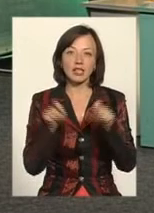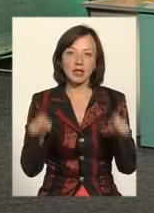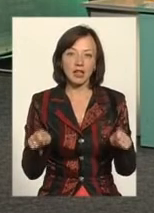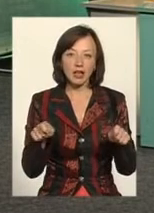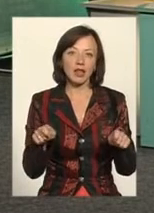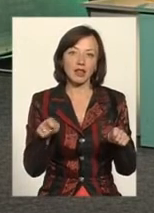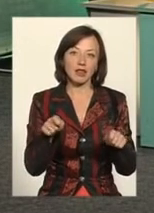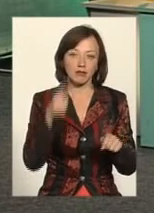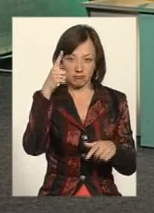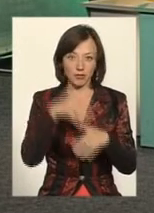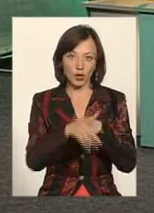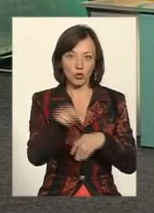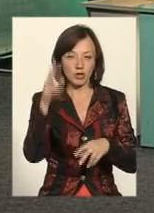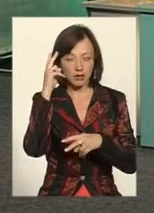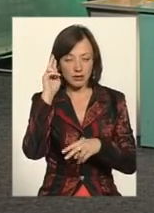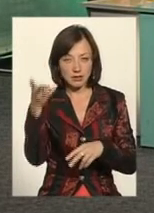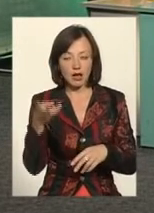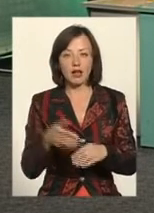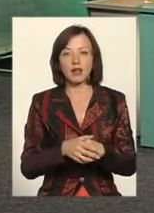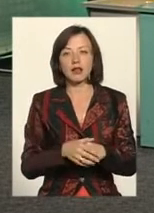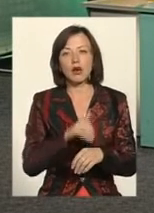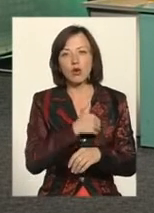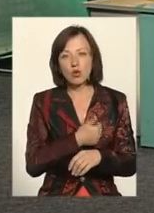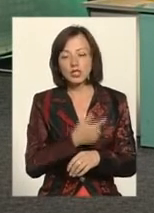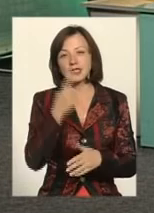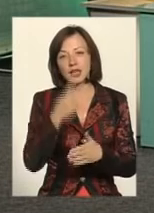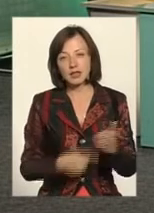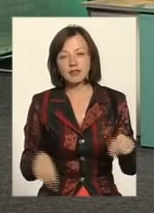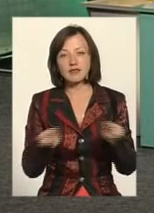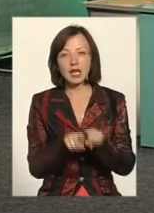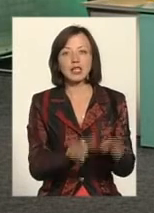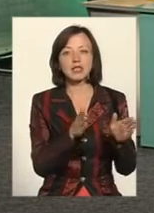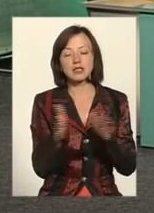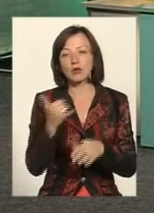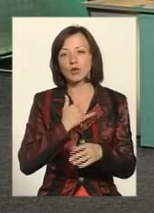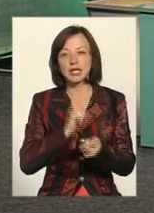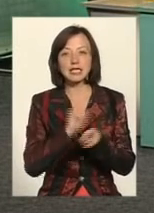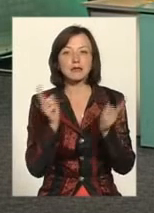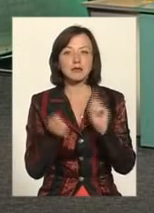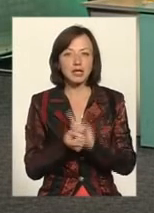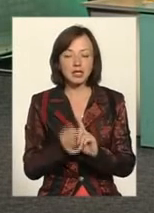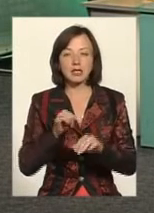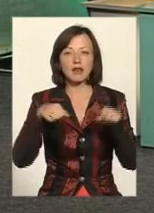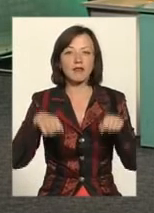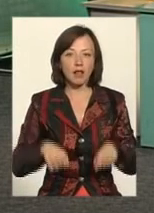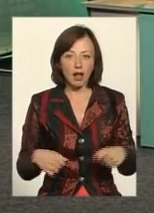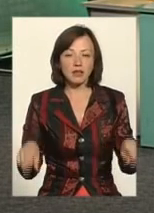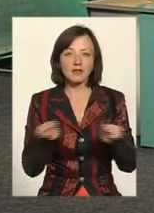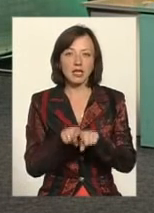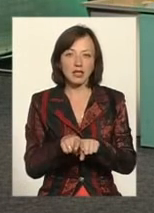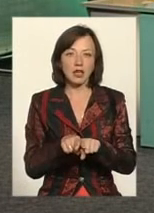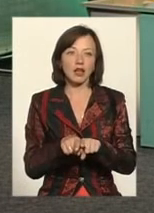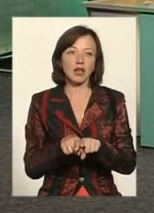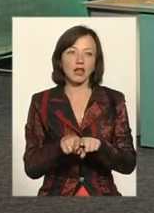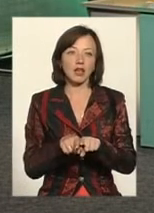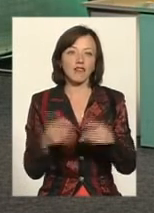на те, чого люди не бачили. І хочеться надіятися, що все-таки система у нас зміниться, і влада все-таки оновиться.